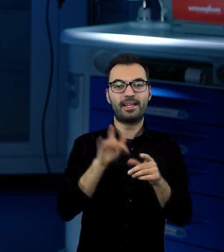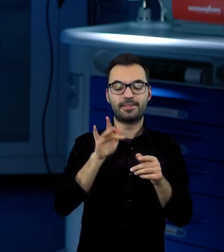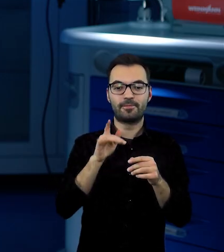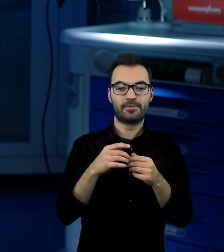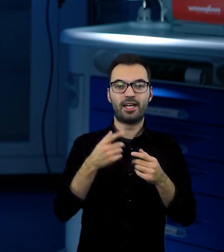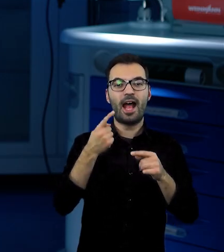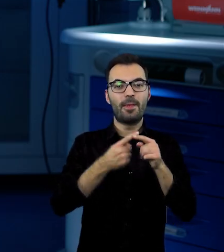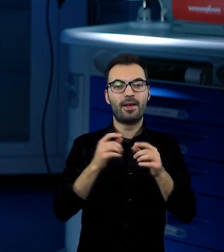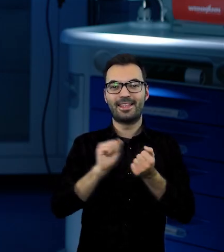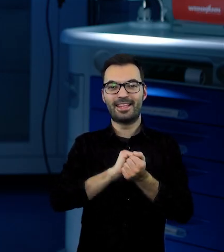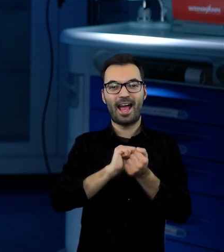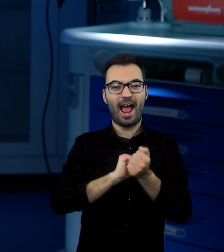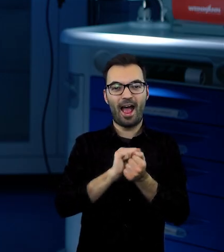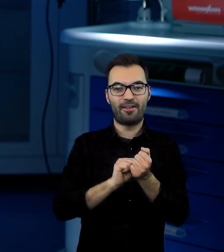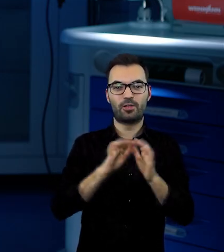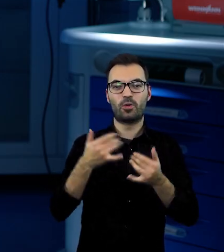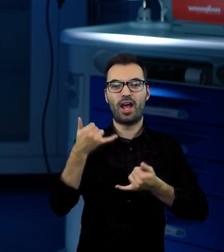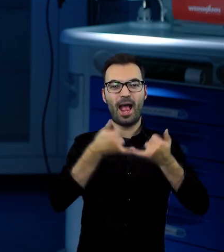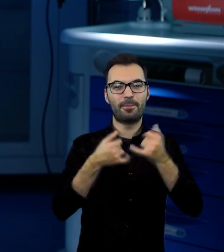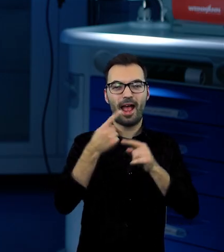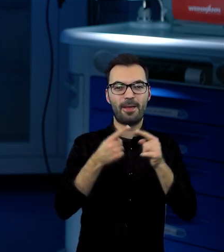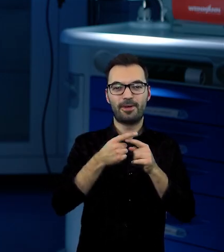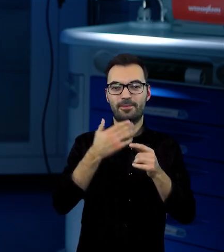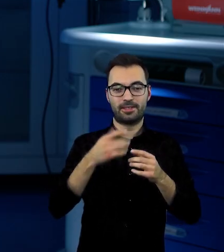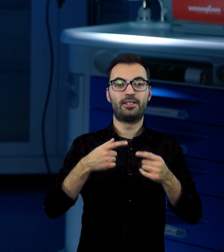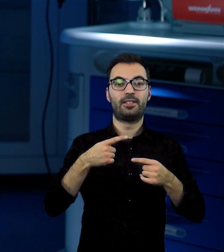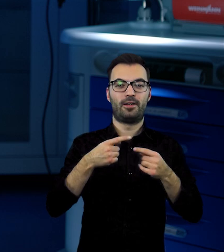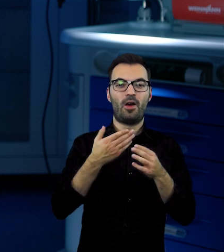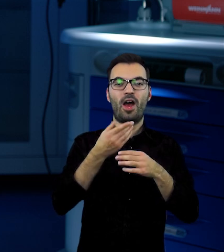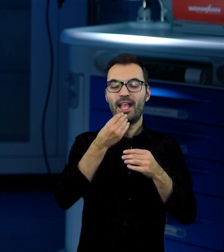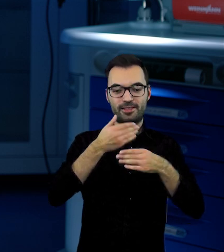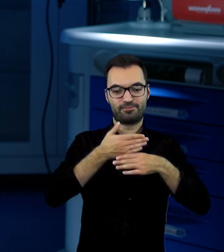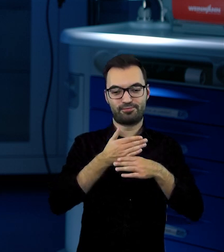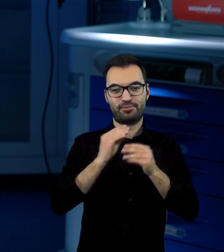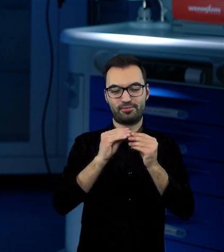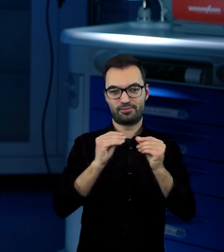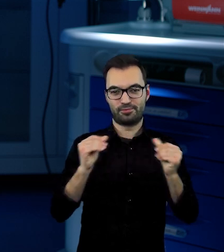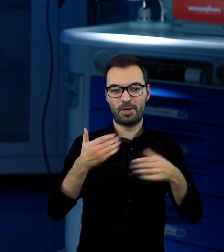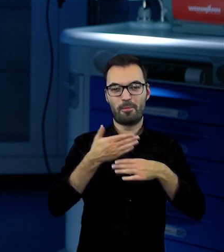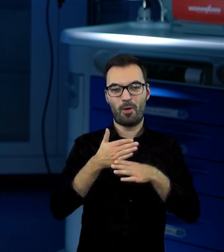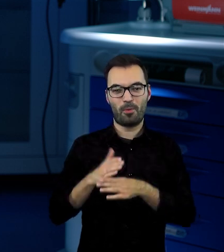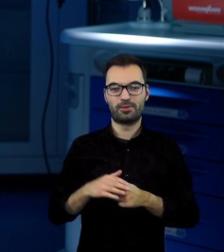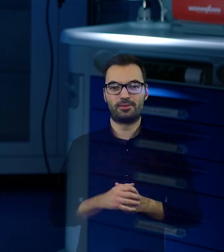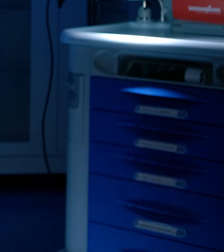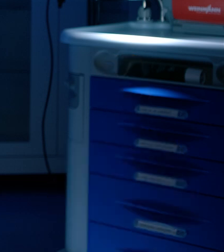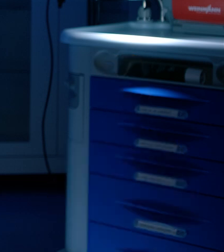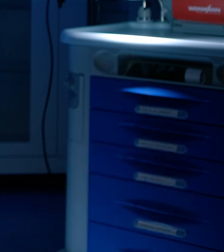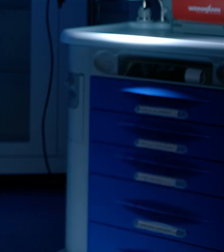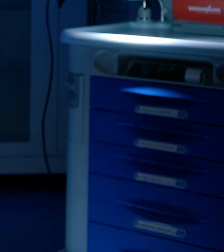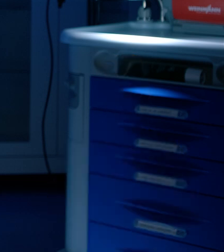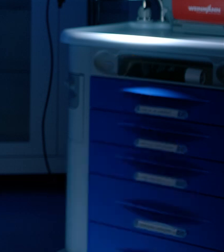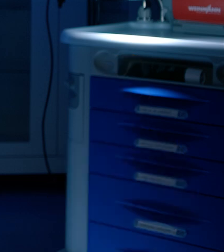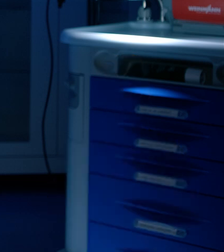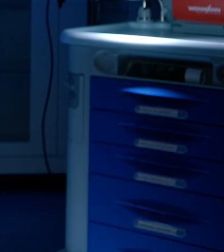Ślina nie tylko zwilża pokarm, ale zawiera też enzymy trawienne, czyli związki chemiczne odpowiedzialne za rozkładanie jedzenia